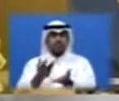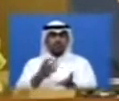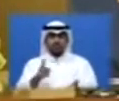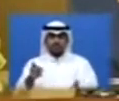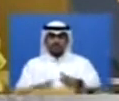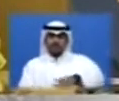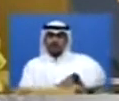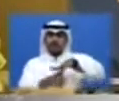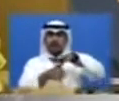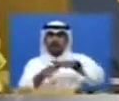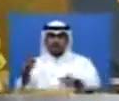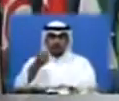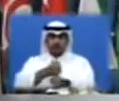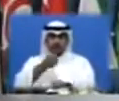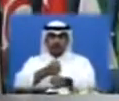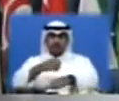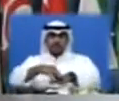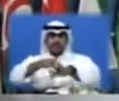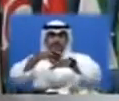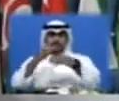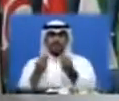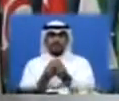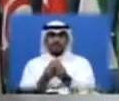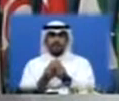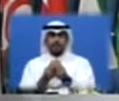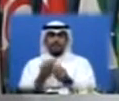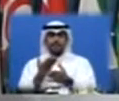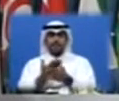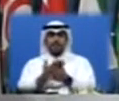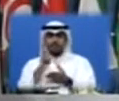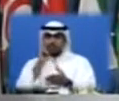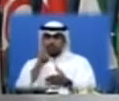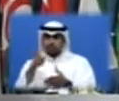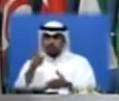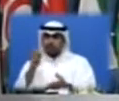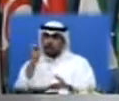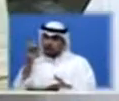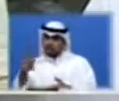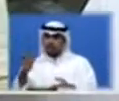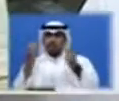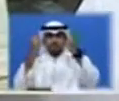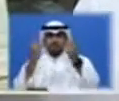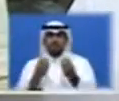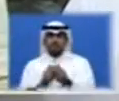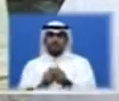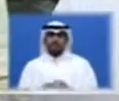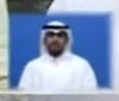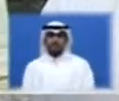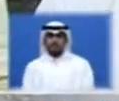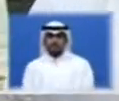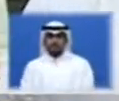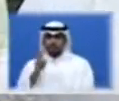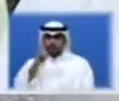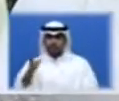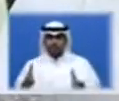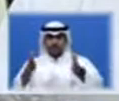من الألقاب التي حظي بها سموه رعاه الله والتي استحقها عن جدارة. وهذا التكريم لم يأتي